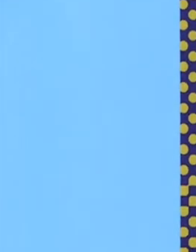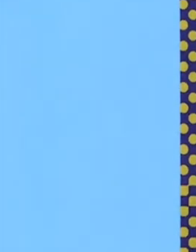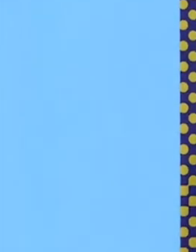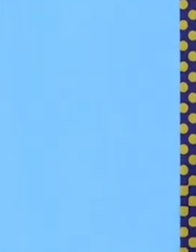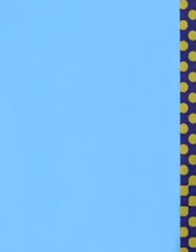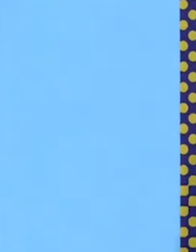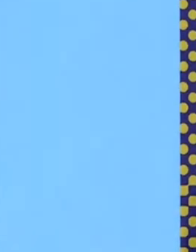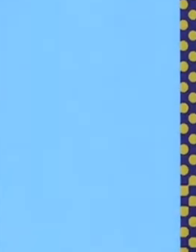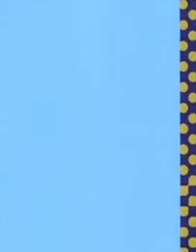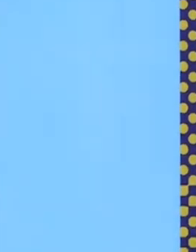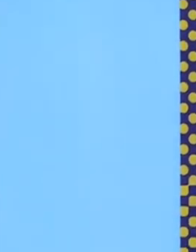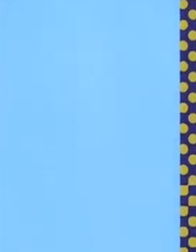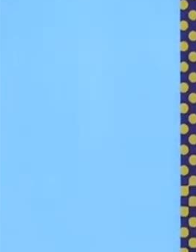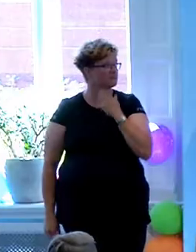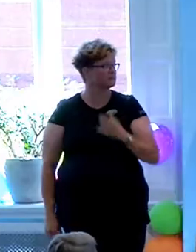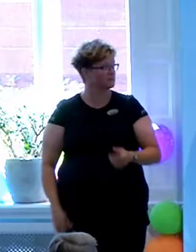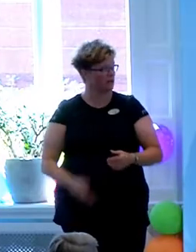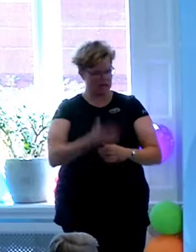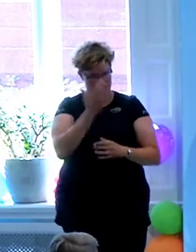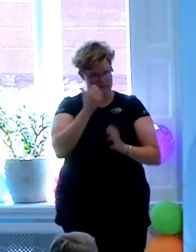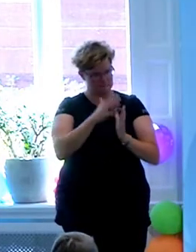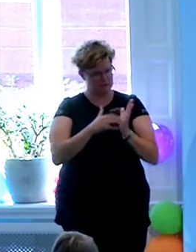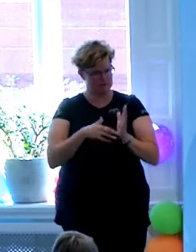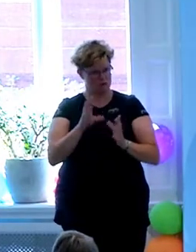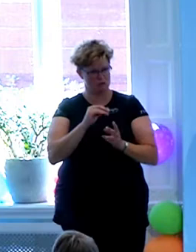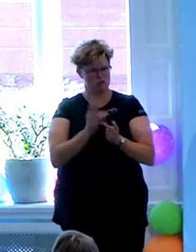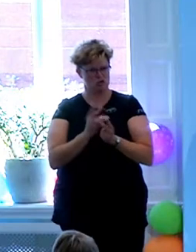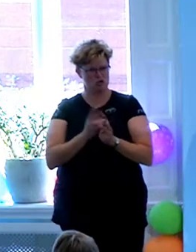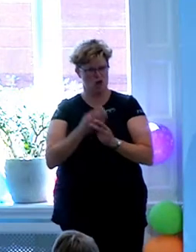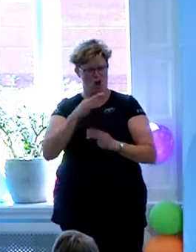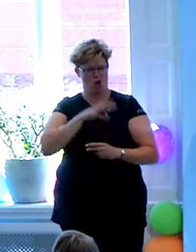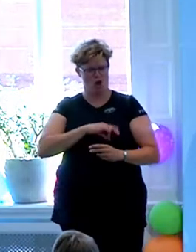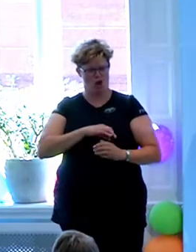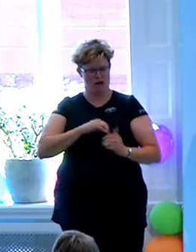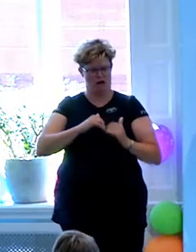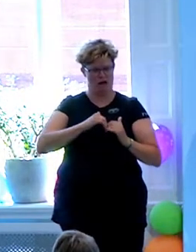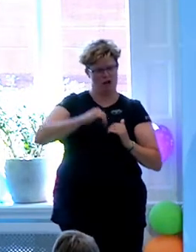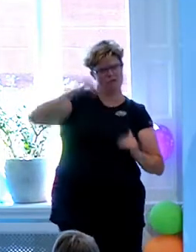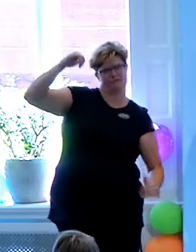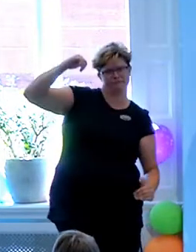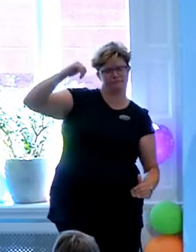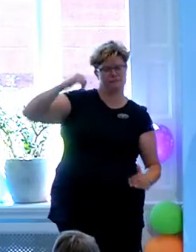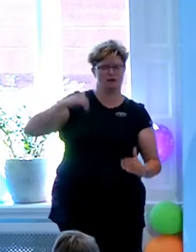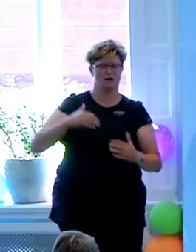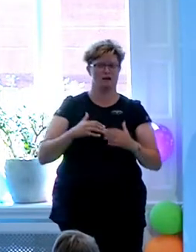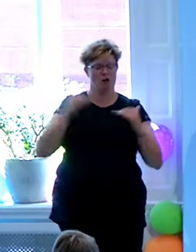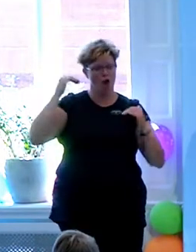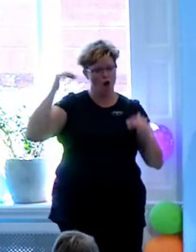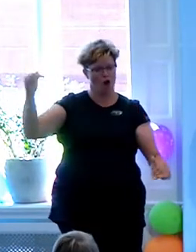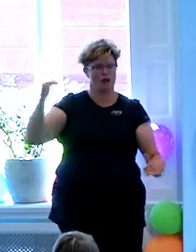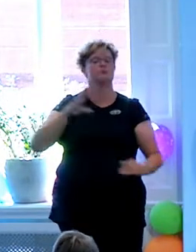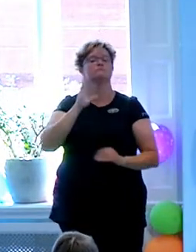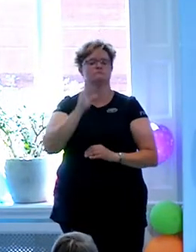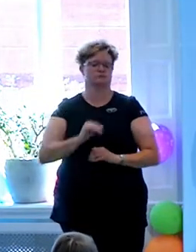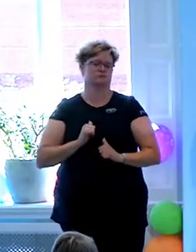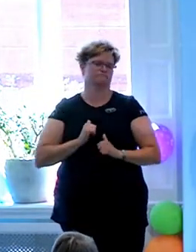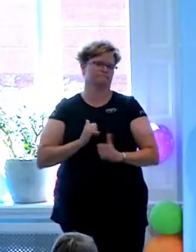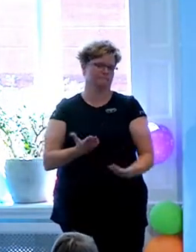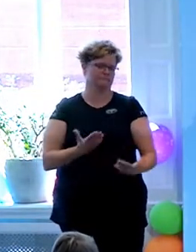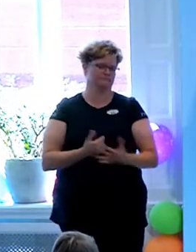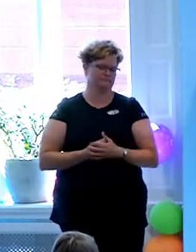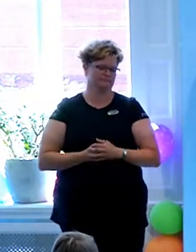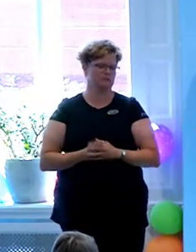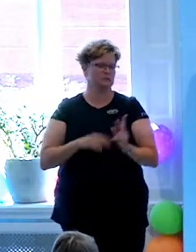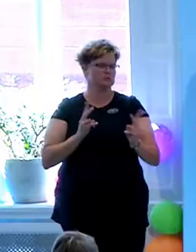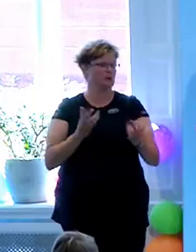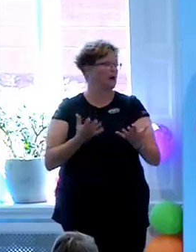idag. Men om man kan sin matematik där så betyder det ju att lönegapet då har ökat. Ja, men lönegapet har definitivt ökat.